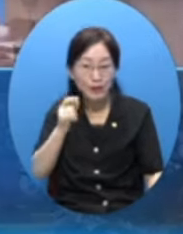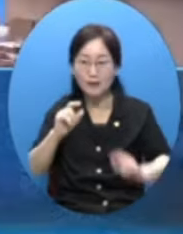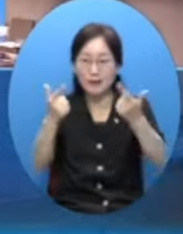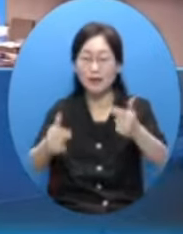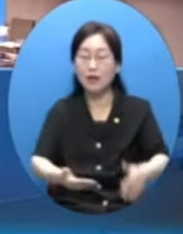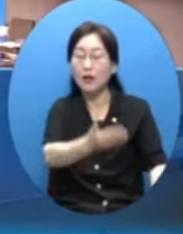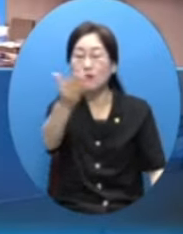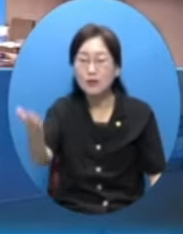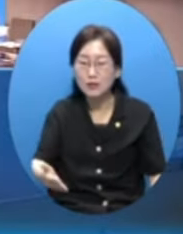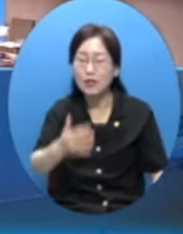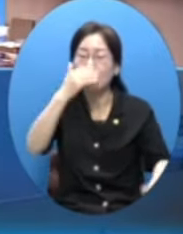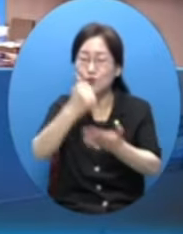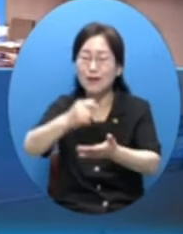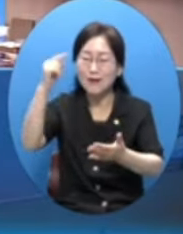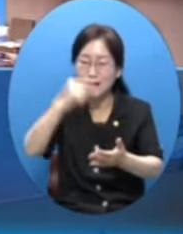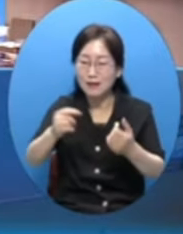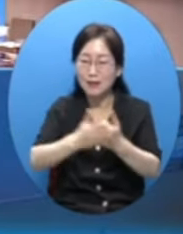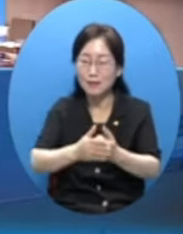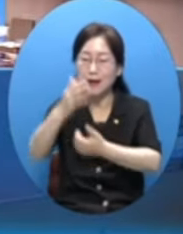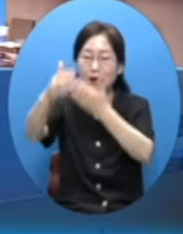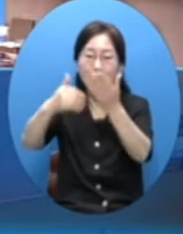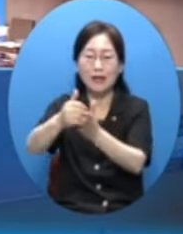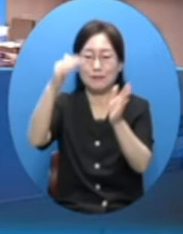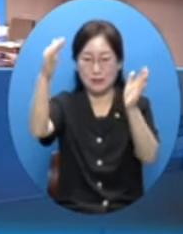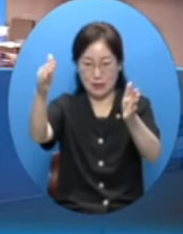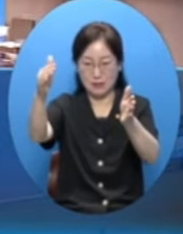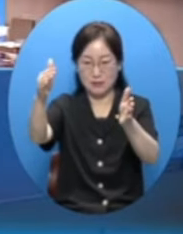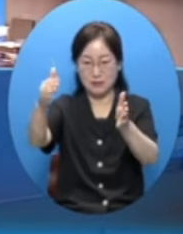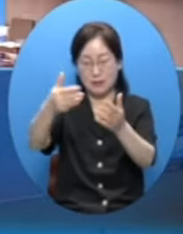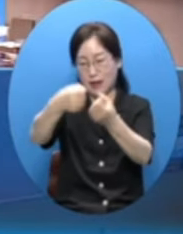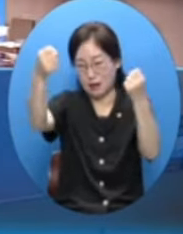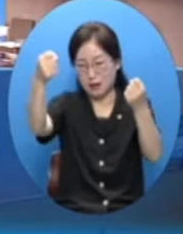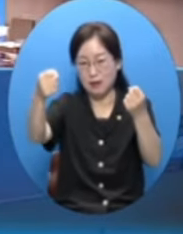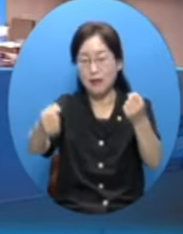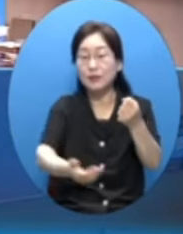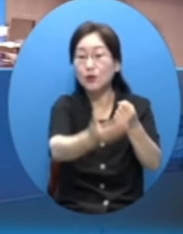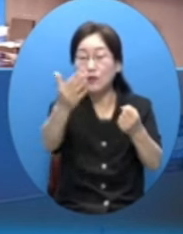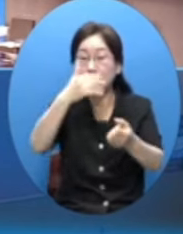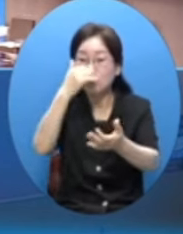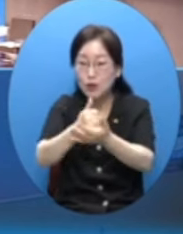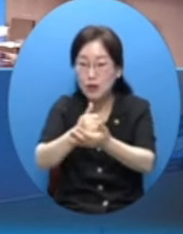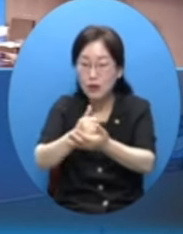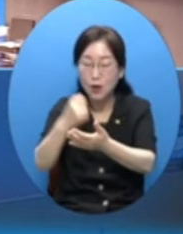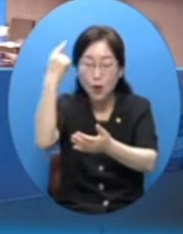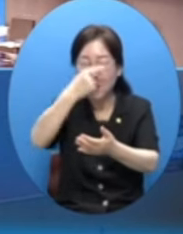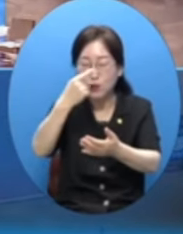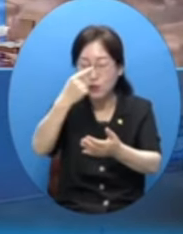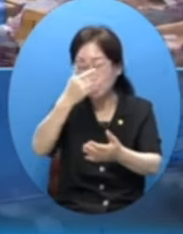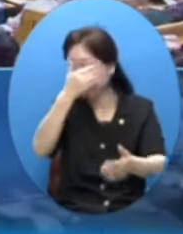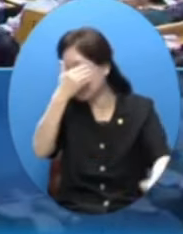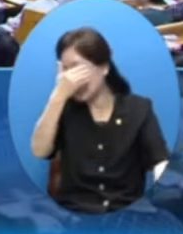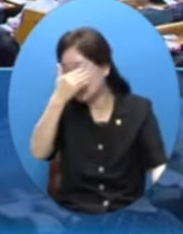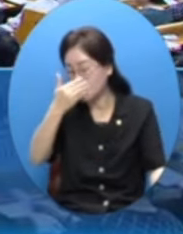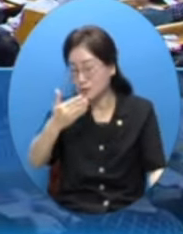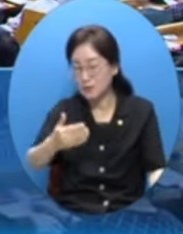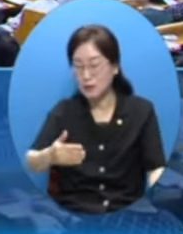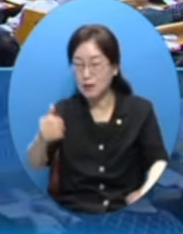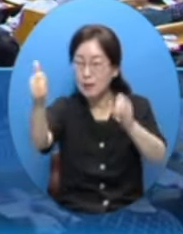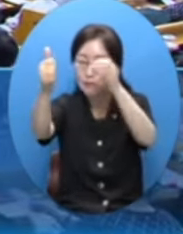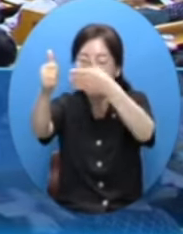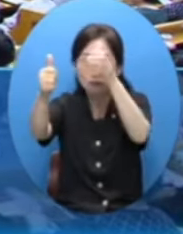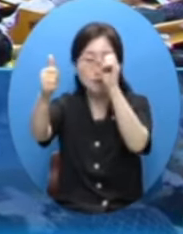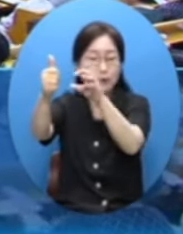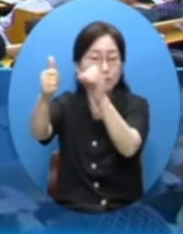오직 너희 죄악이 너희와 너희 하나님 사이를 갈라놓았고 너희 죄가 그의 얼굴을 가리워서 너희에게서 듣지